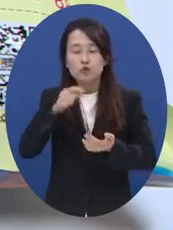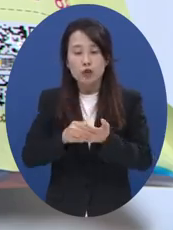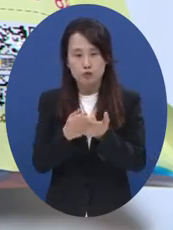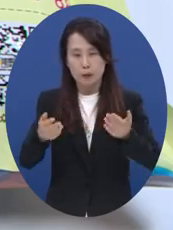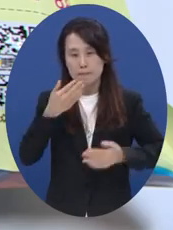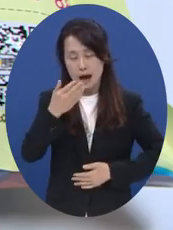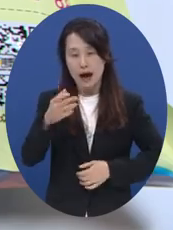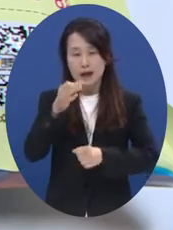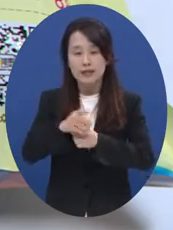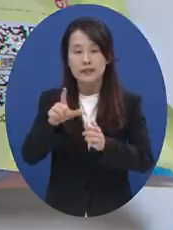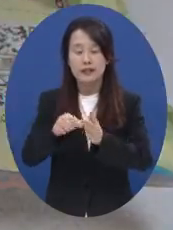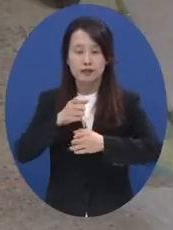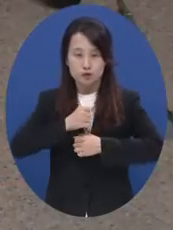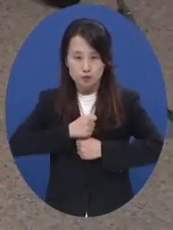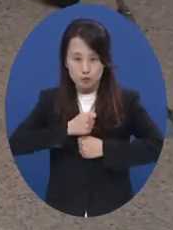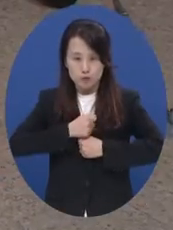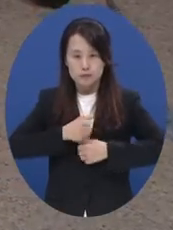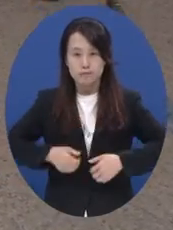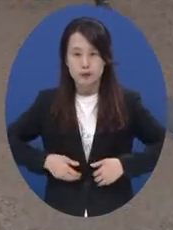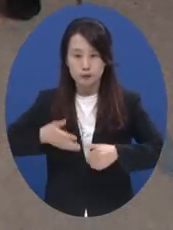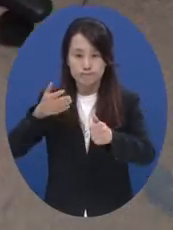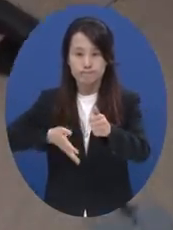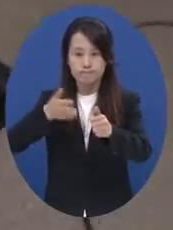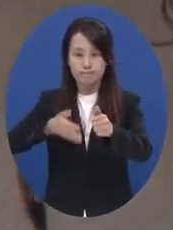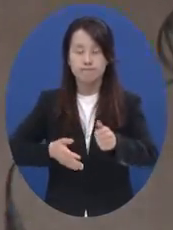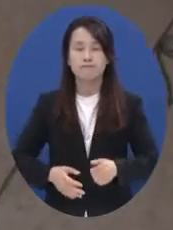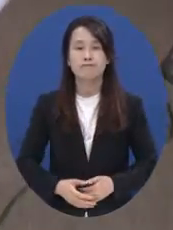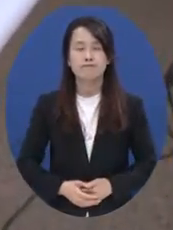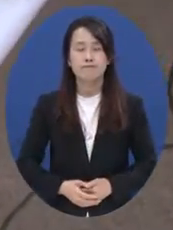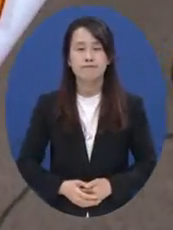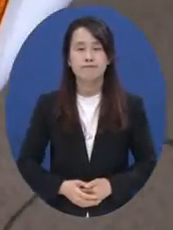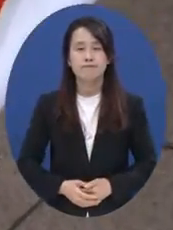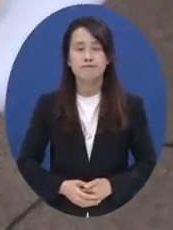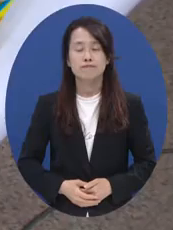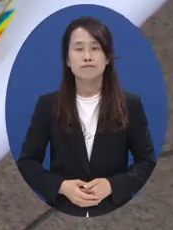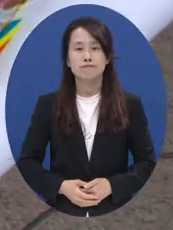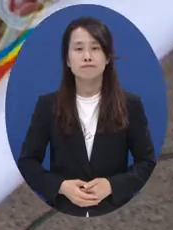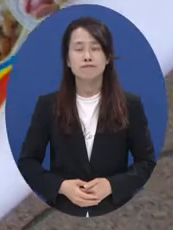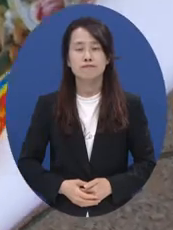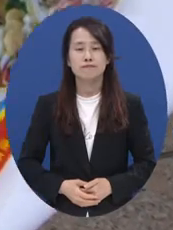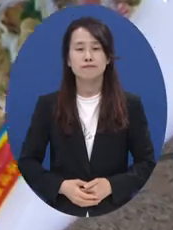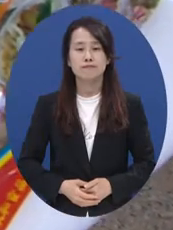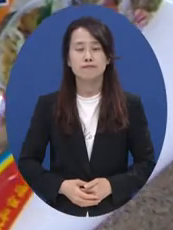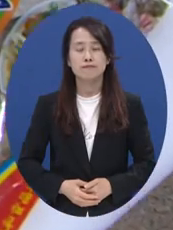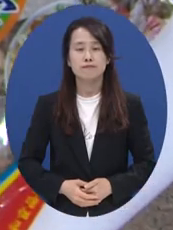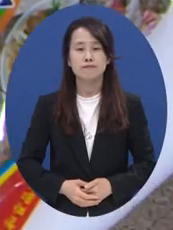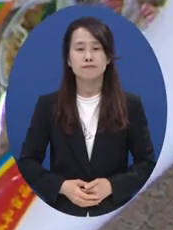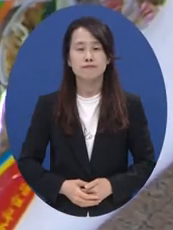구매 시 소비자들의 주의가 필요해 보입니다. 경기지TV 최지연입니다.